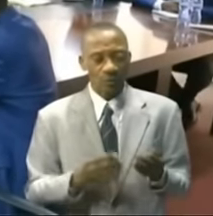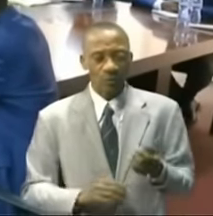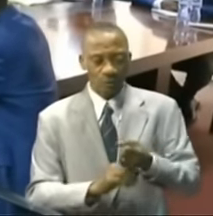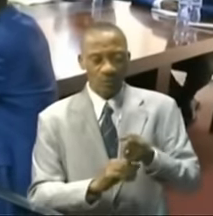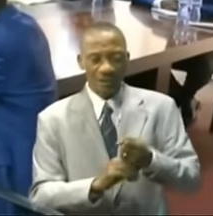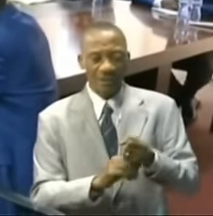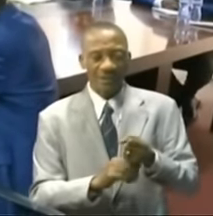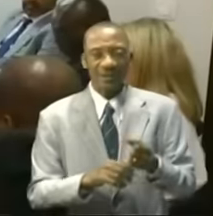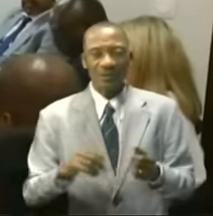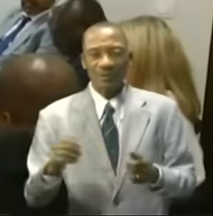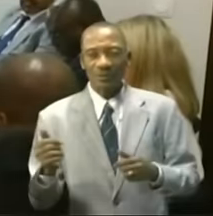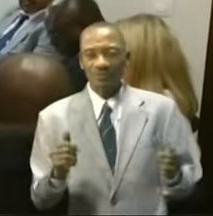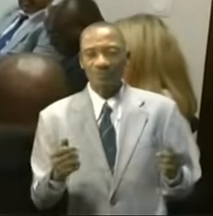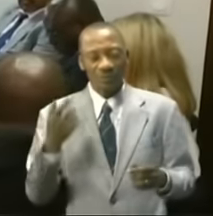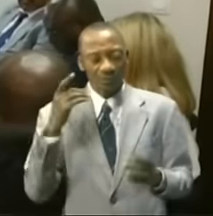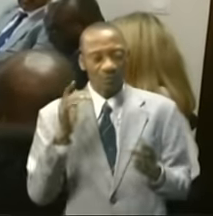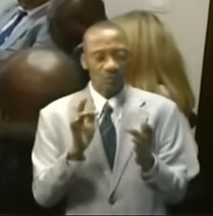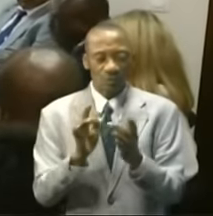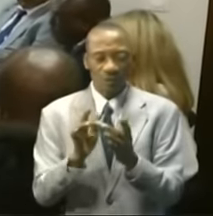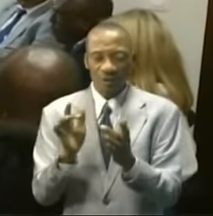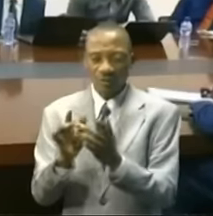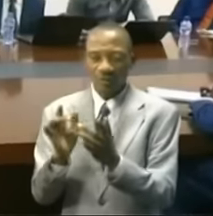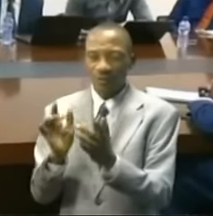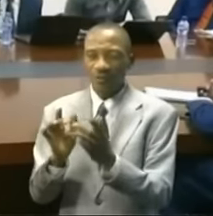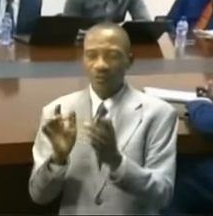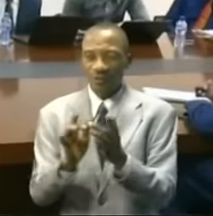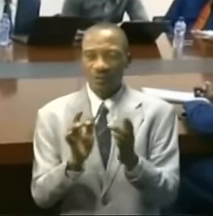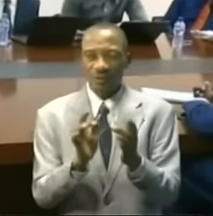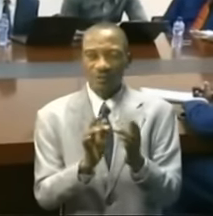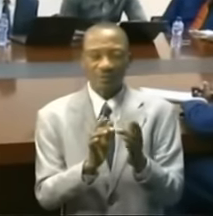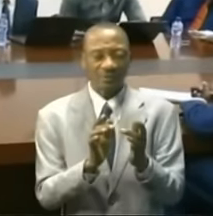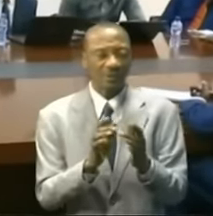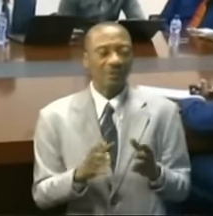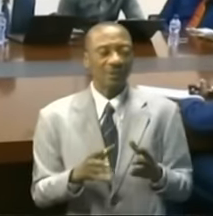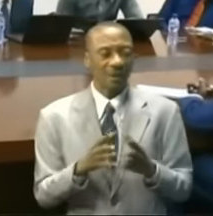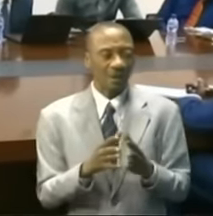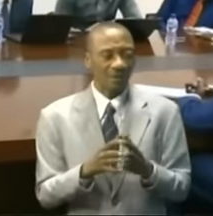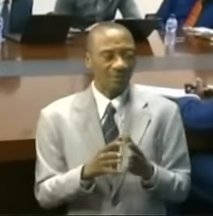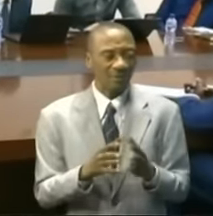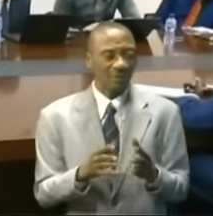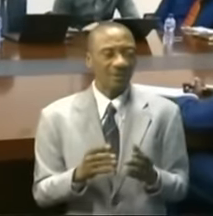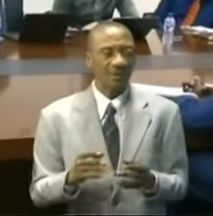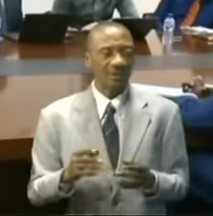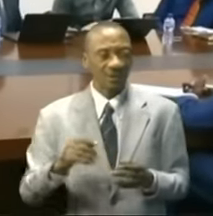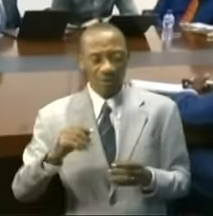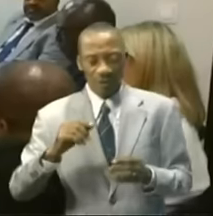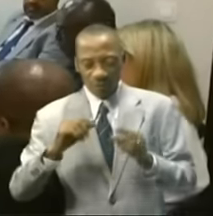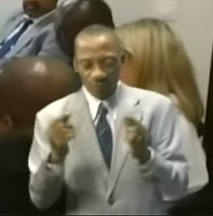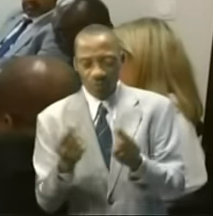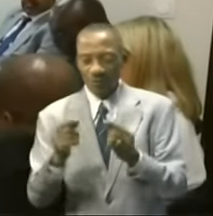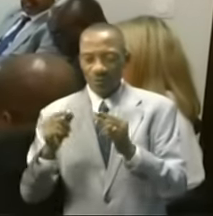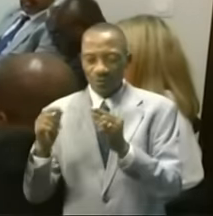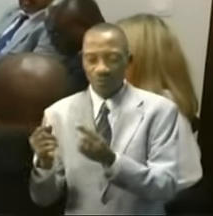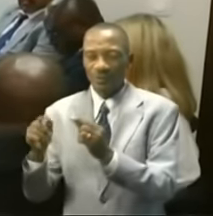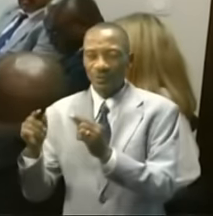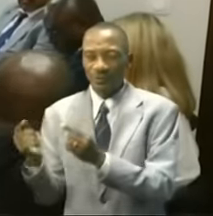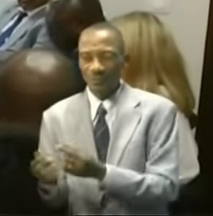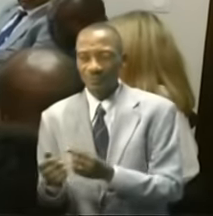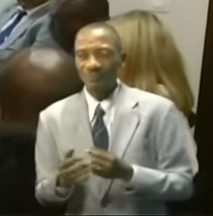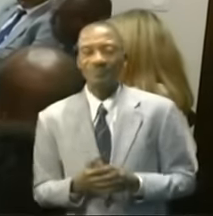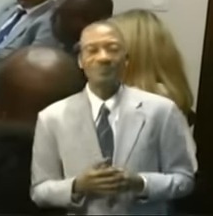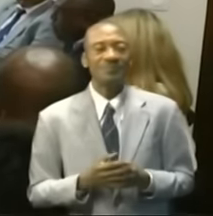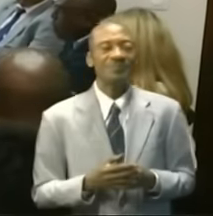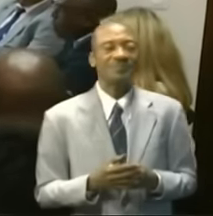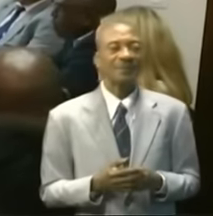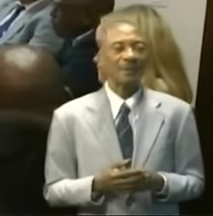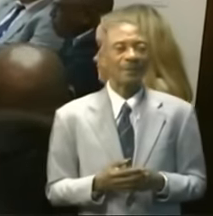et prendre contact avec la nouvelle équipe dirigeante du programme de désarmement, démobilisation, relèvement communautaire